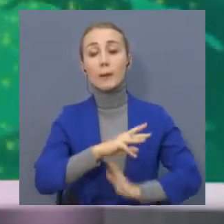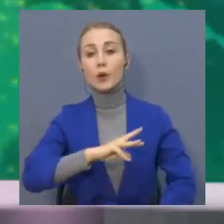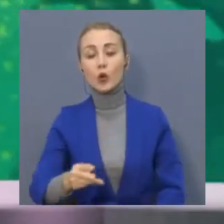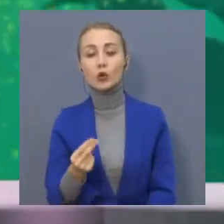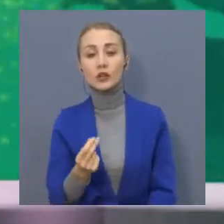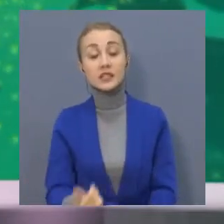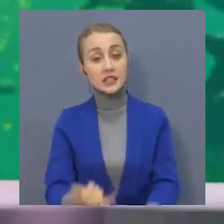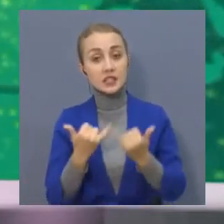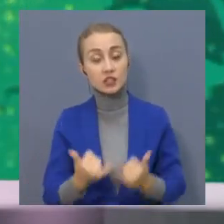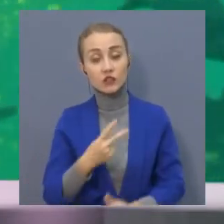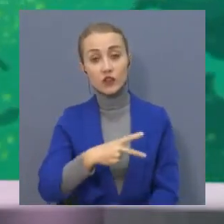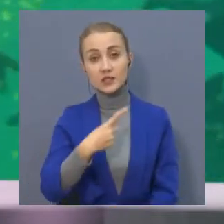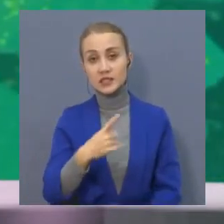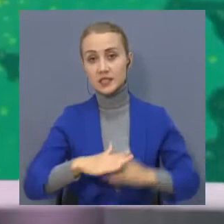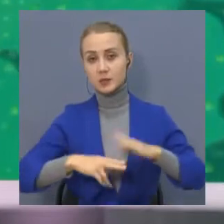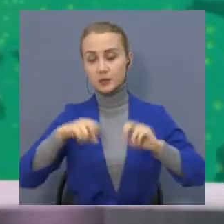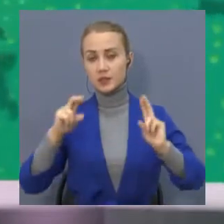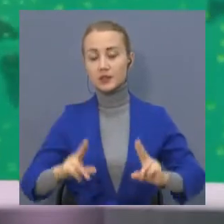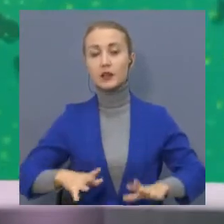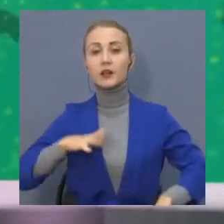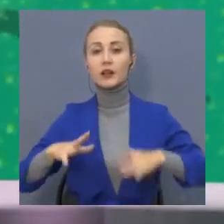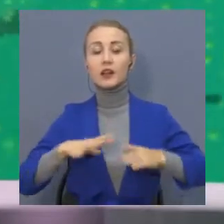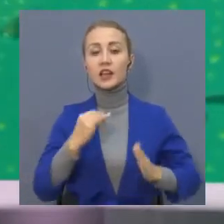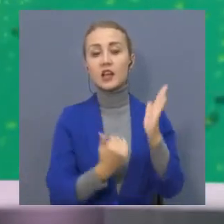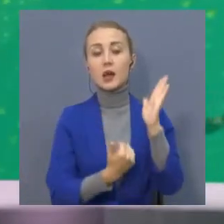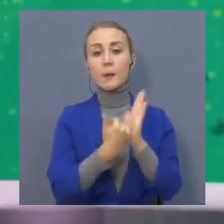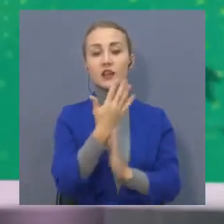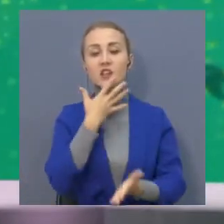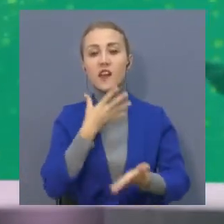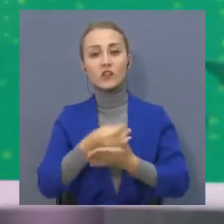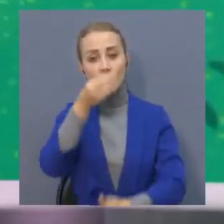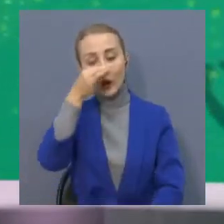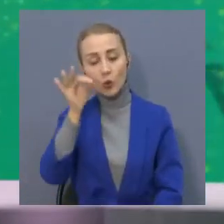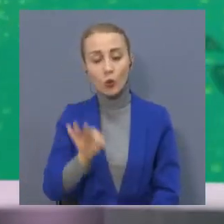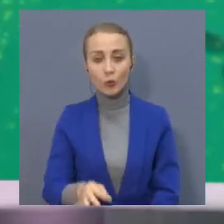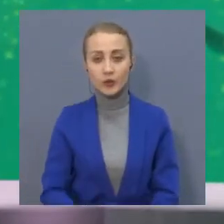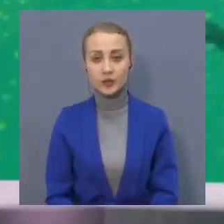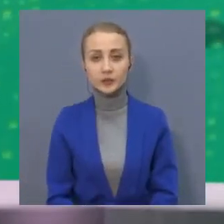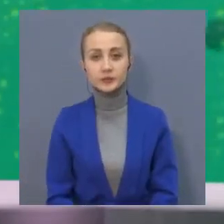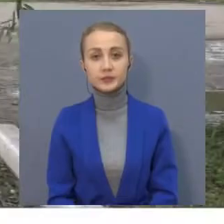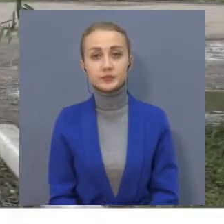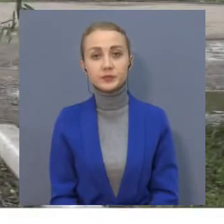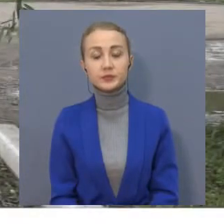41 адамға жолдама беру көзделген. Бүгінде соның 21 іс тәжірибеден өтіп, біліктіліктерін арттыруда.